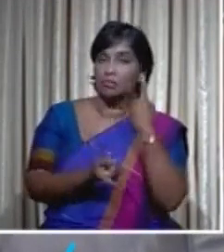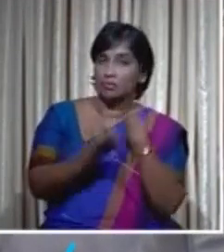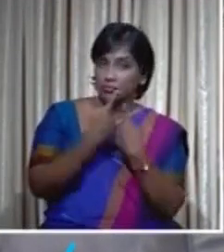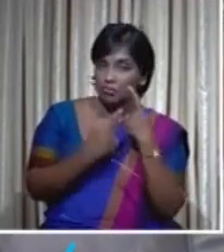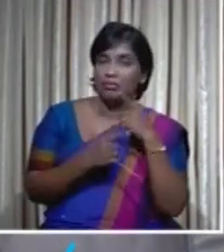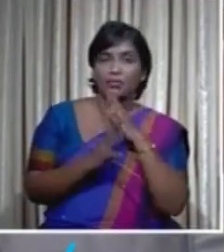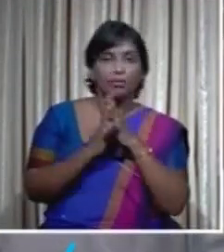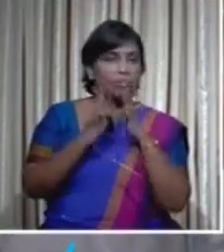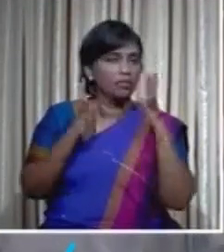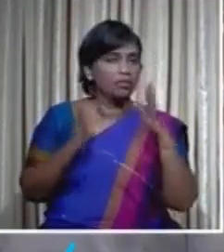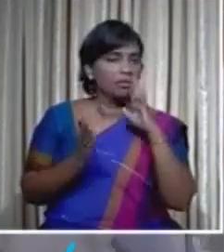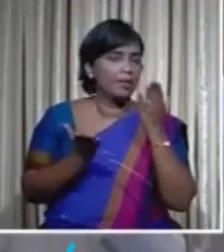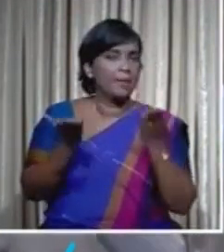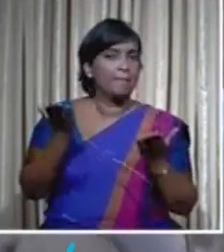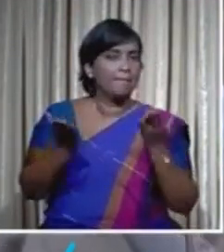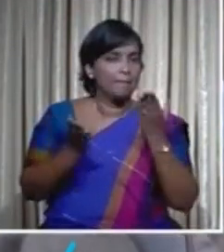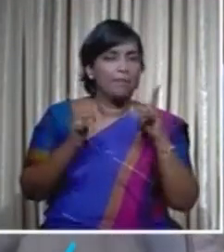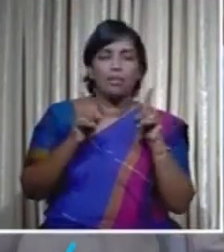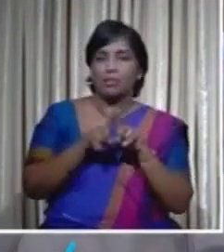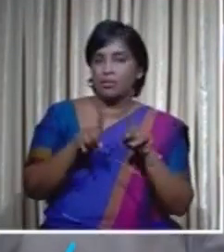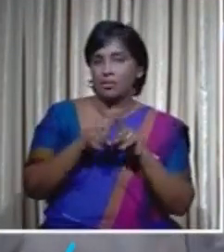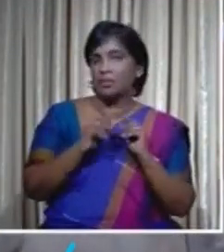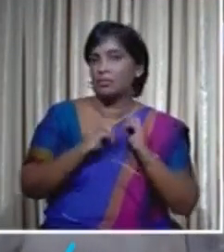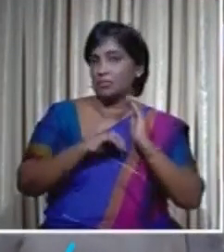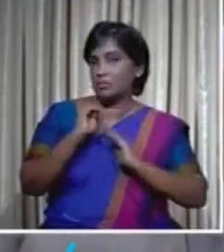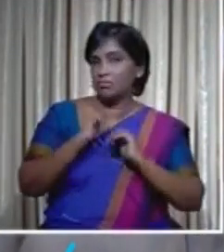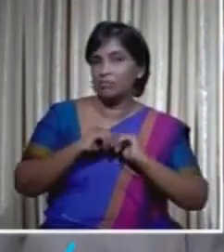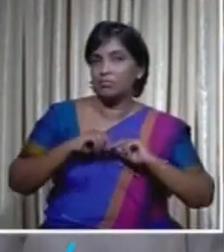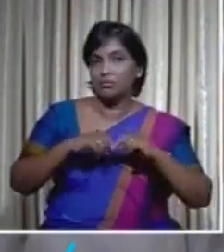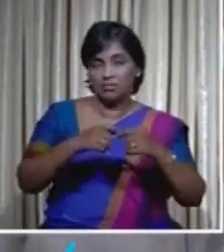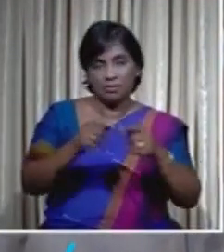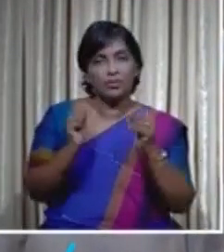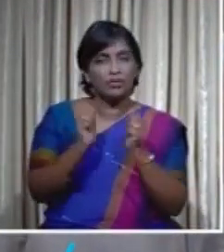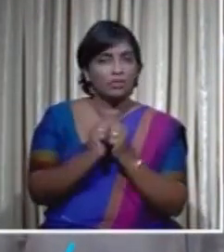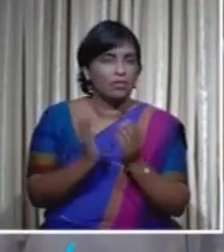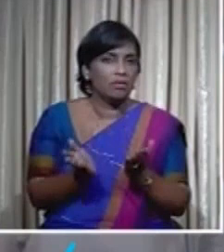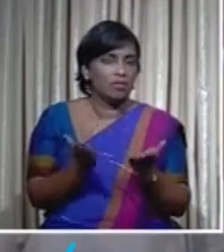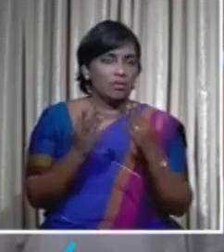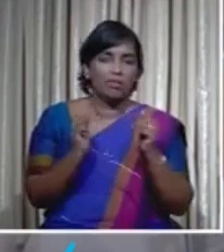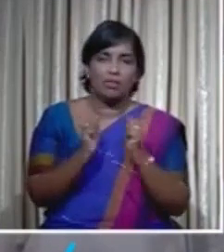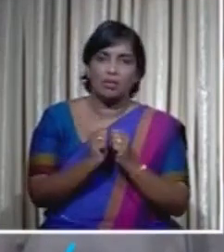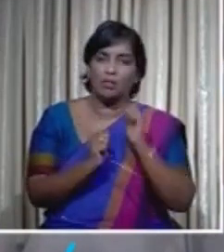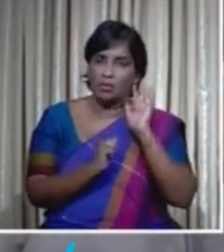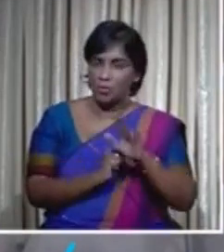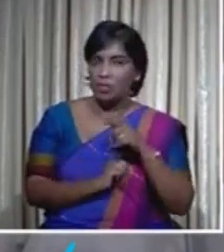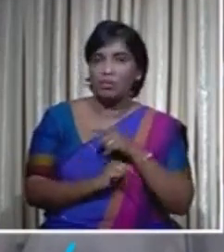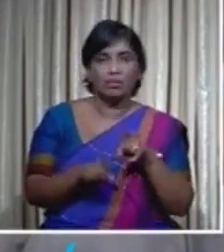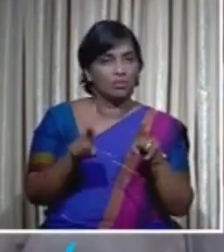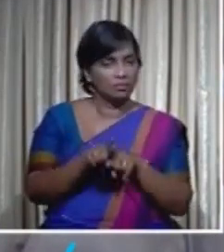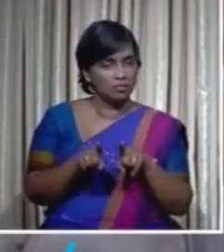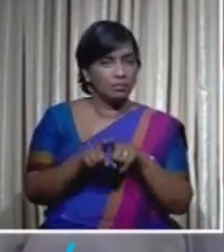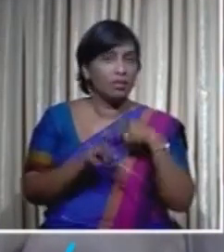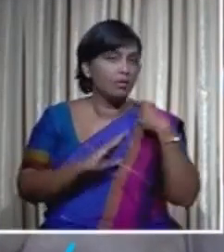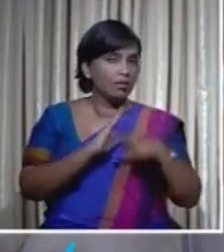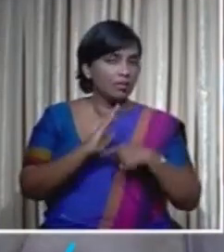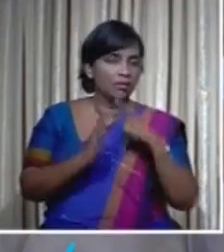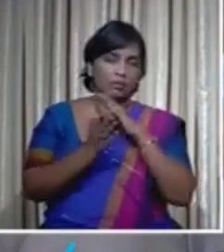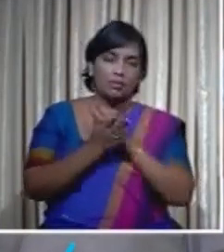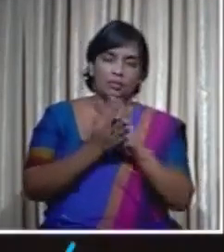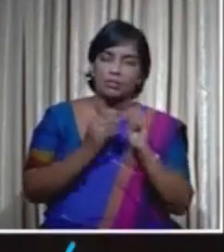அப்பொழுதுதான் இந்த நாட்டிலே அமைதியும் சமாதானமும் ஏற்படும், இந்த நாட்டிலே ஒரு கௌரவம் ஏற்படும், இந்த நாட்டுக்கான ஒரு நிலையான அபிவிருத்தி ஏற்படும்.